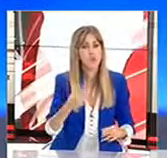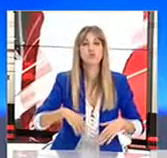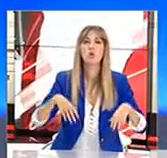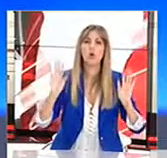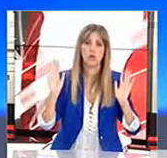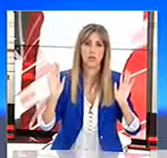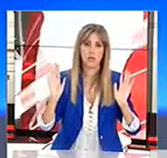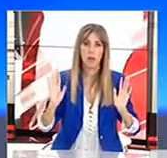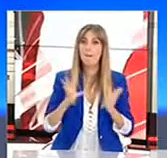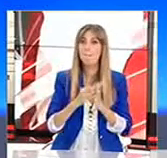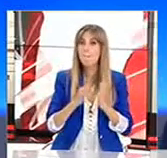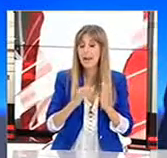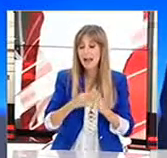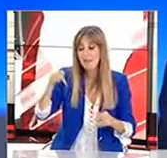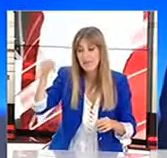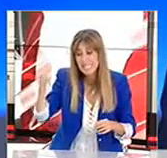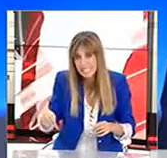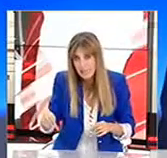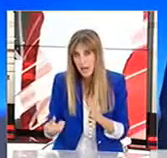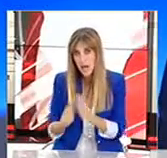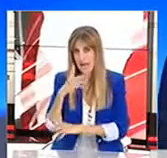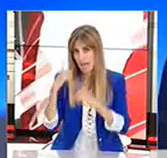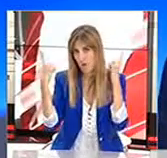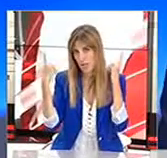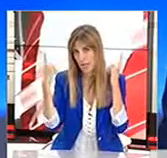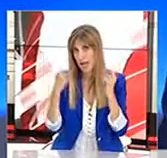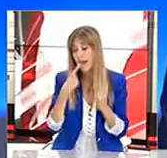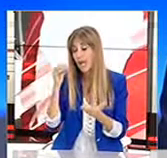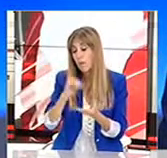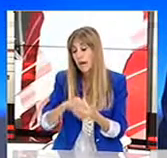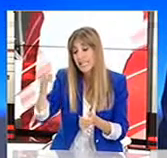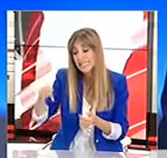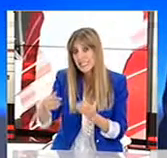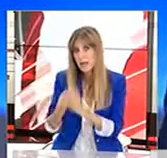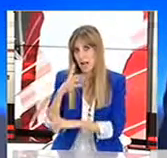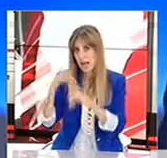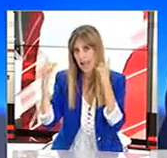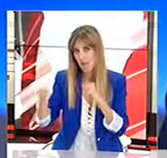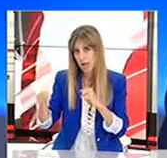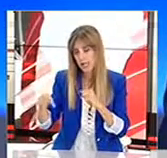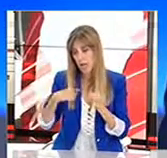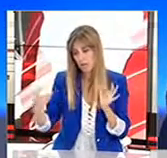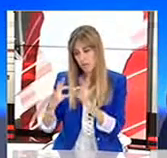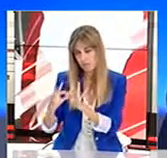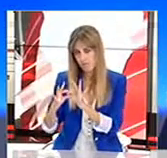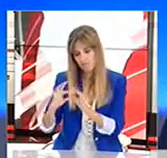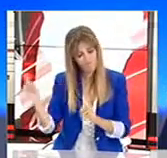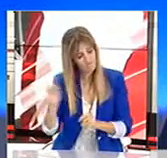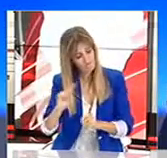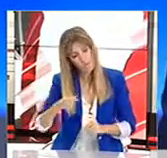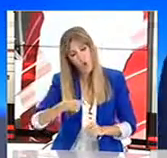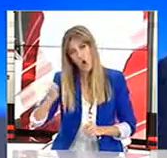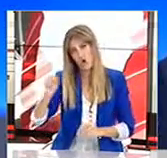επαναλαμβάνω, τη σημερινή Νέα Δημοκρατία του κ. Μητσοτάκη, η οποία έχει δύο βασικά χαρακτηριστικά ακραία και τα δύο. Ακραία